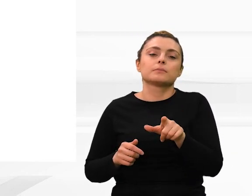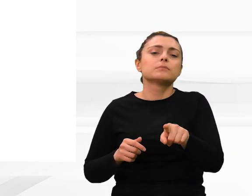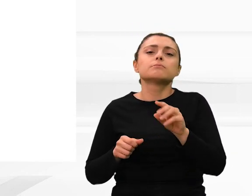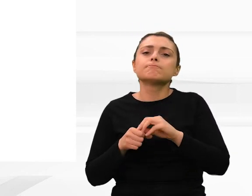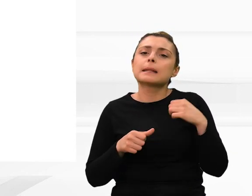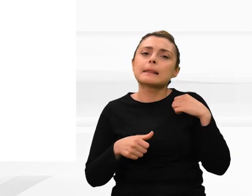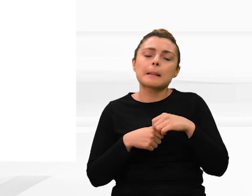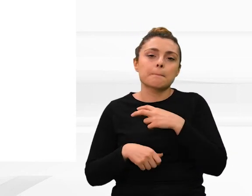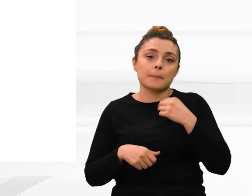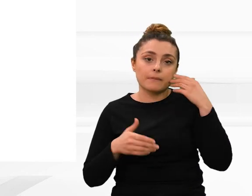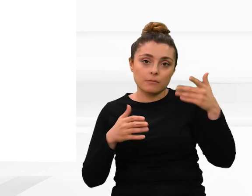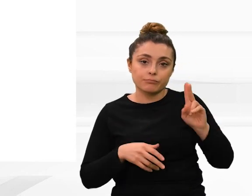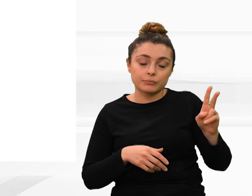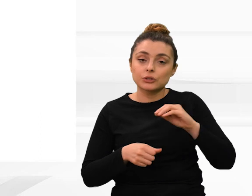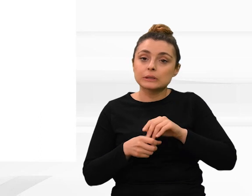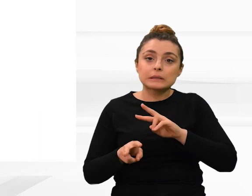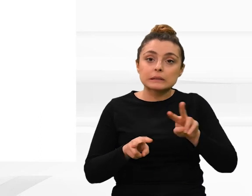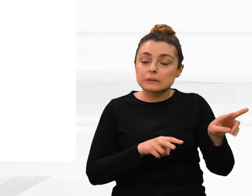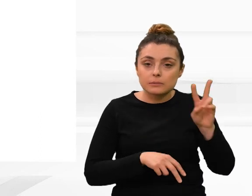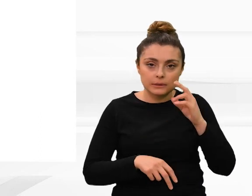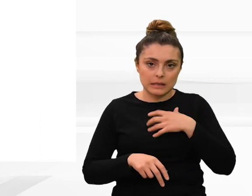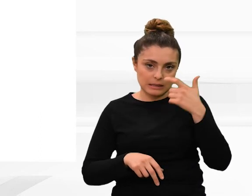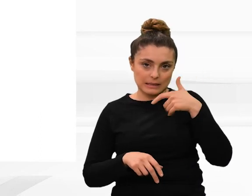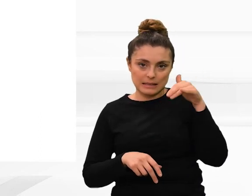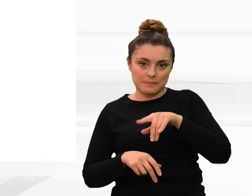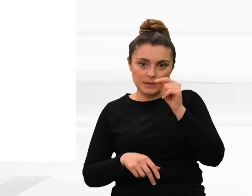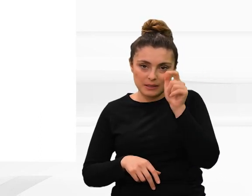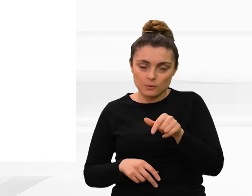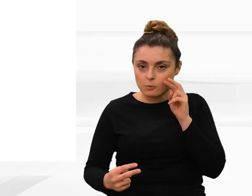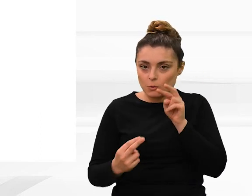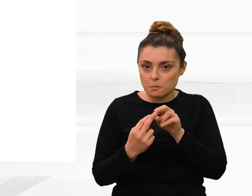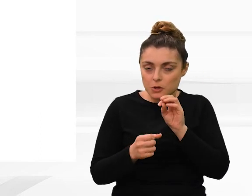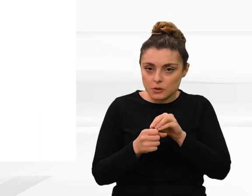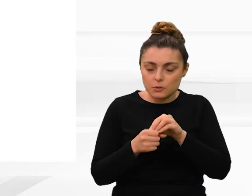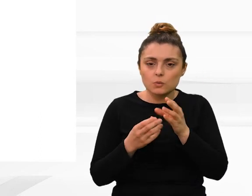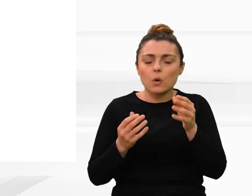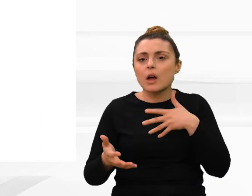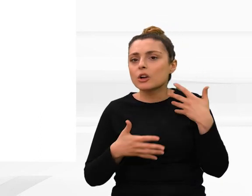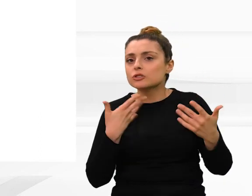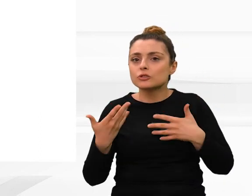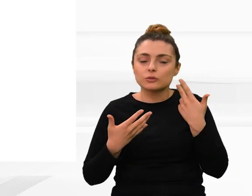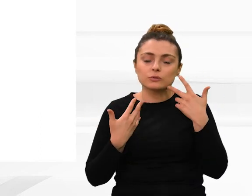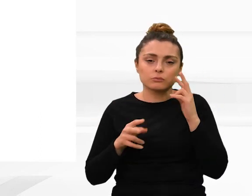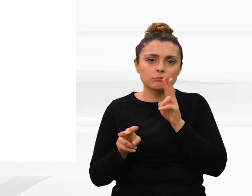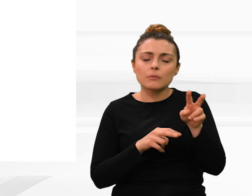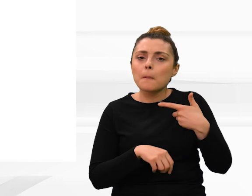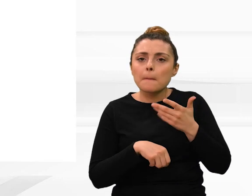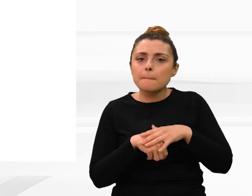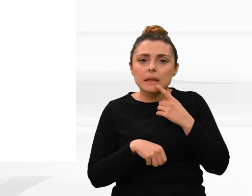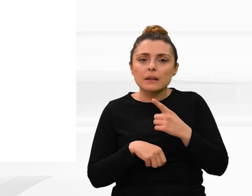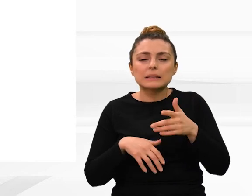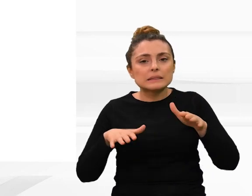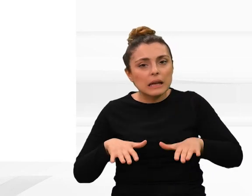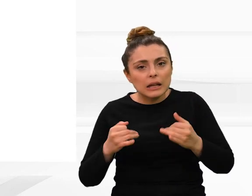bakalım Peygamber Efendimiz'in bu davranışına kendisine gelen birinin görüşme sırasında çok heyecanlandığını görünce ne diyor